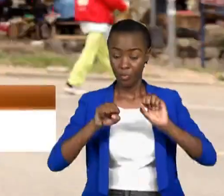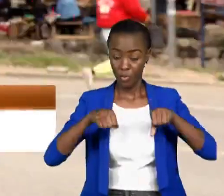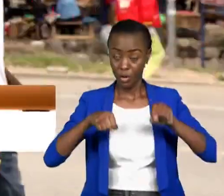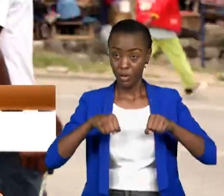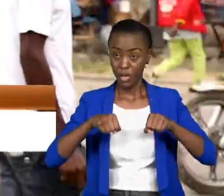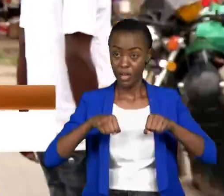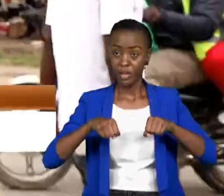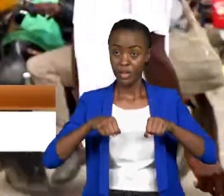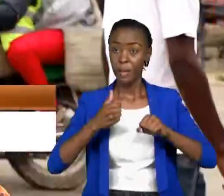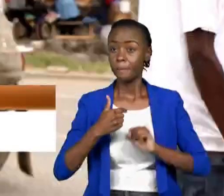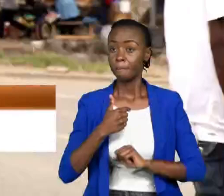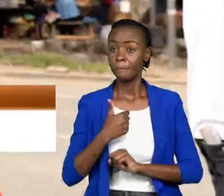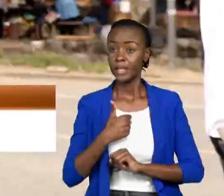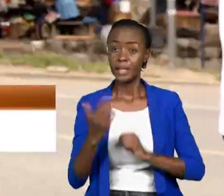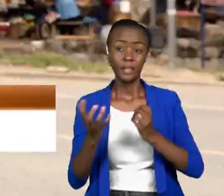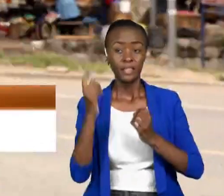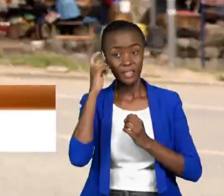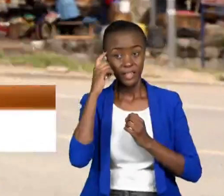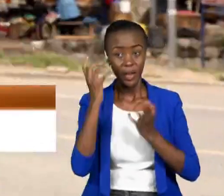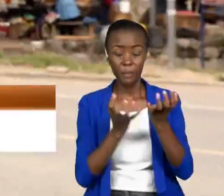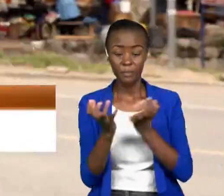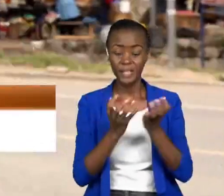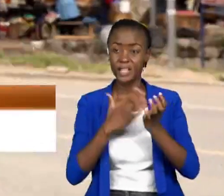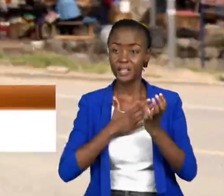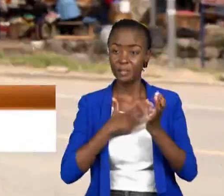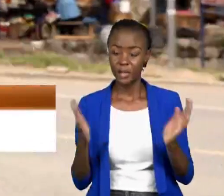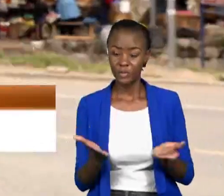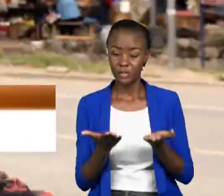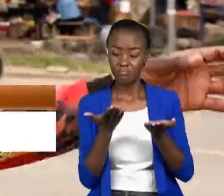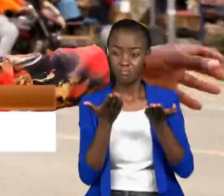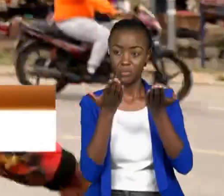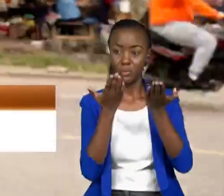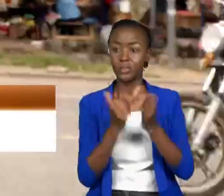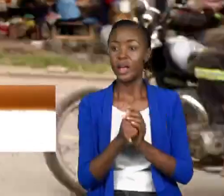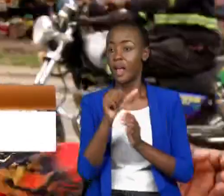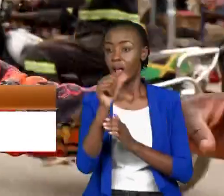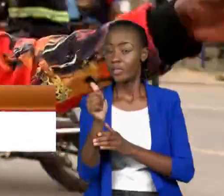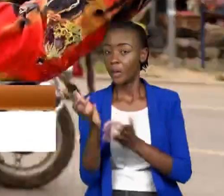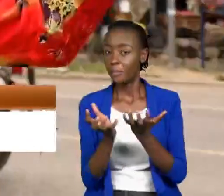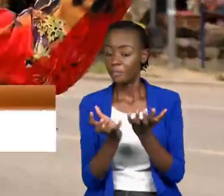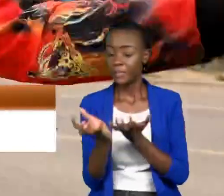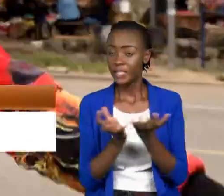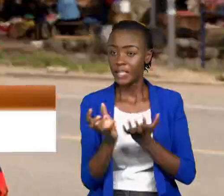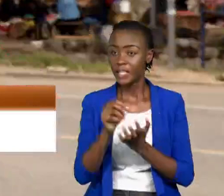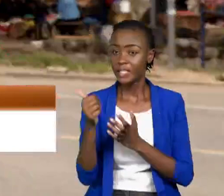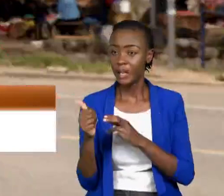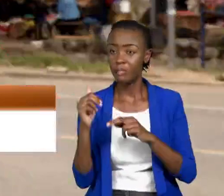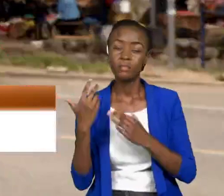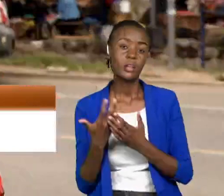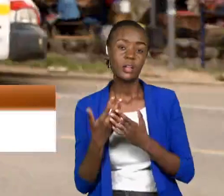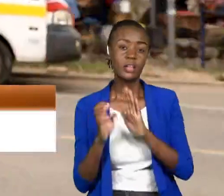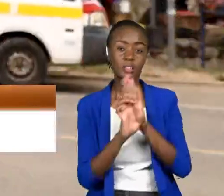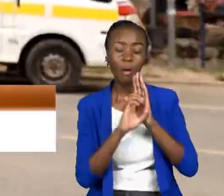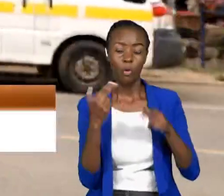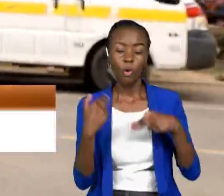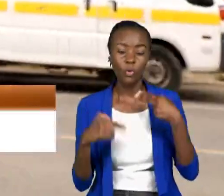boda boda, nitaweza biashara hizi imefunguka kiasi, na hata biashara zingine hapa kama hoteli ambazo ziko hapa Naivasha, at